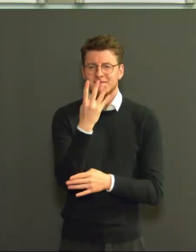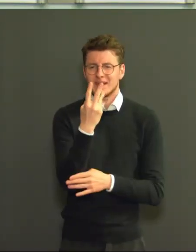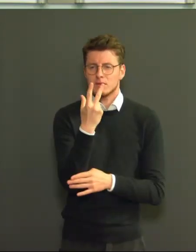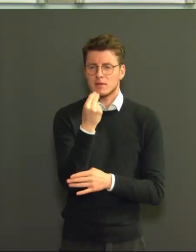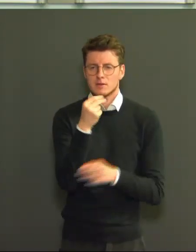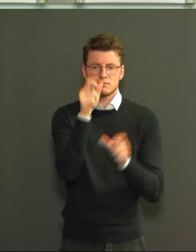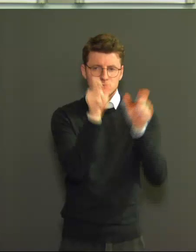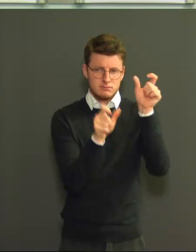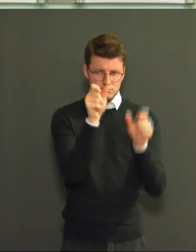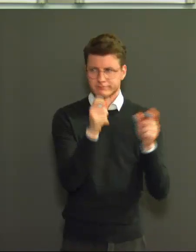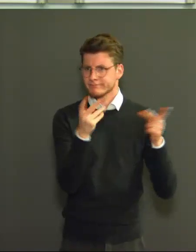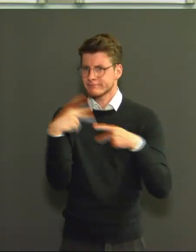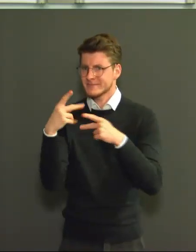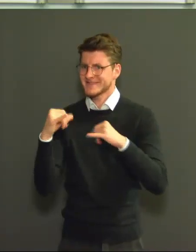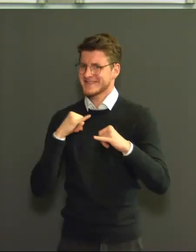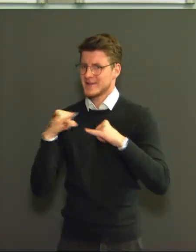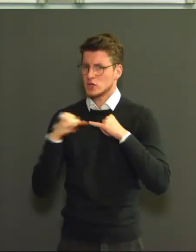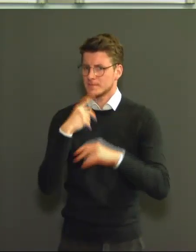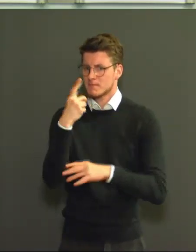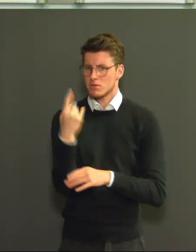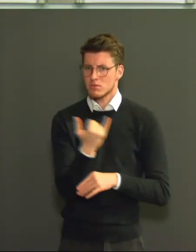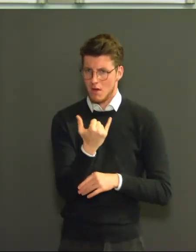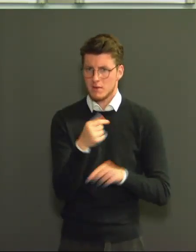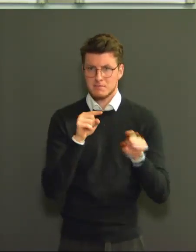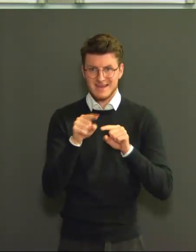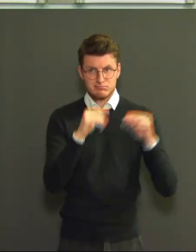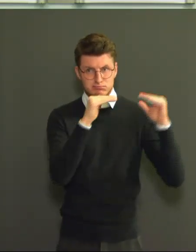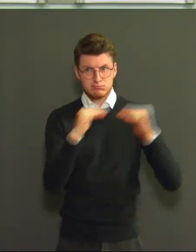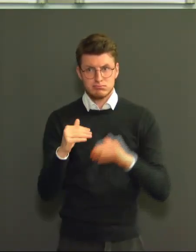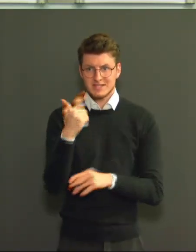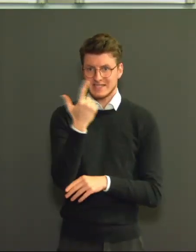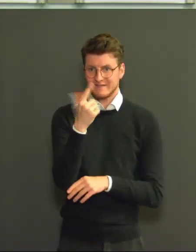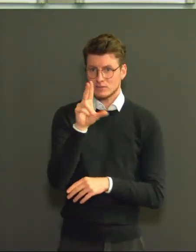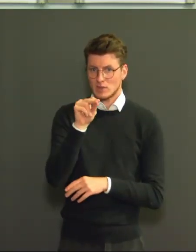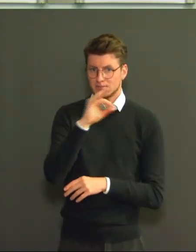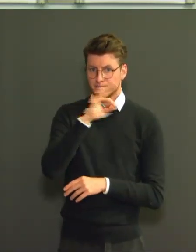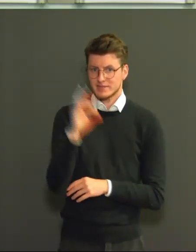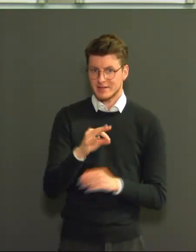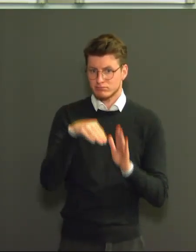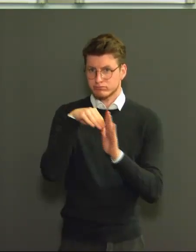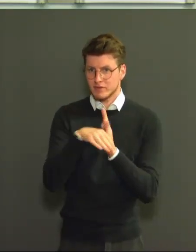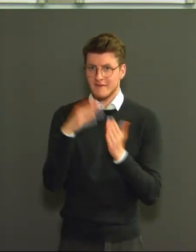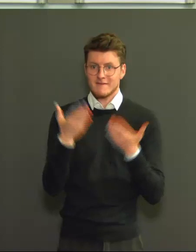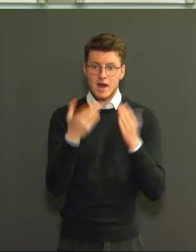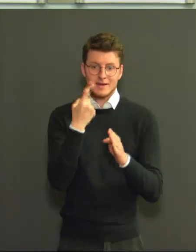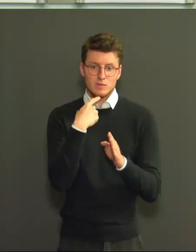nieuwe opnames per dag en dat is 27% minder dan de week ervoor.